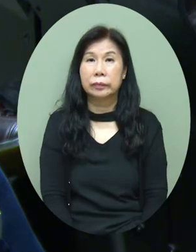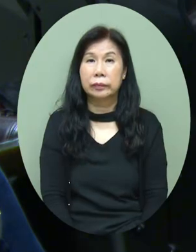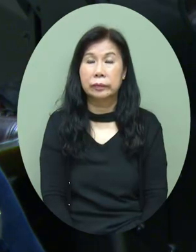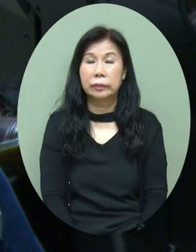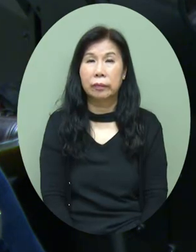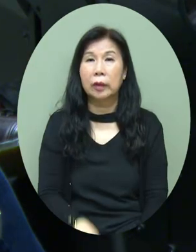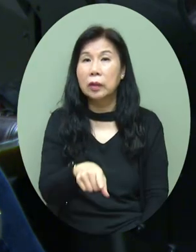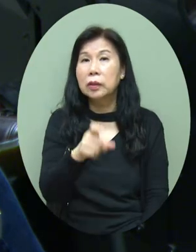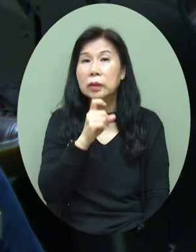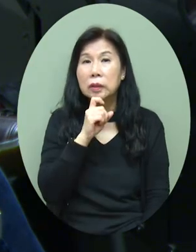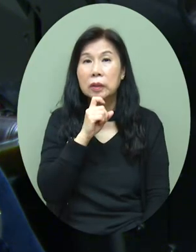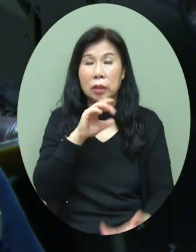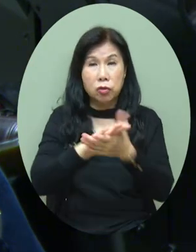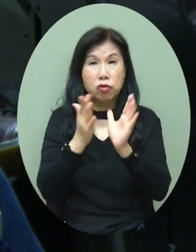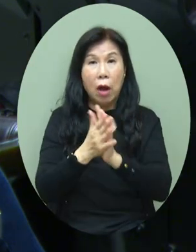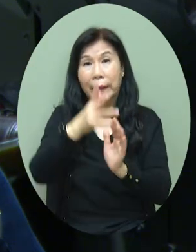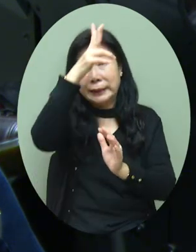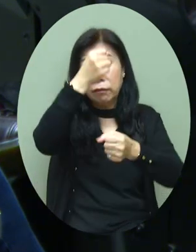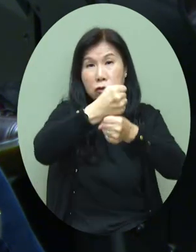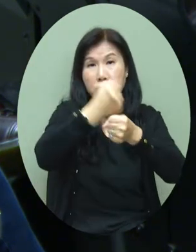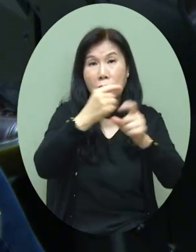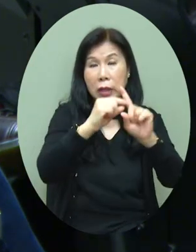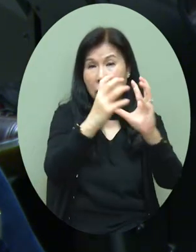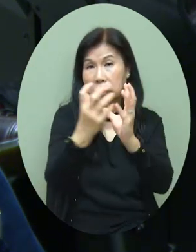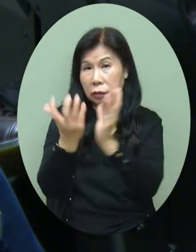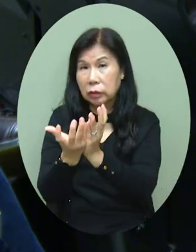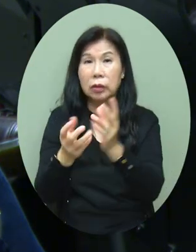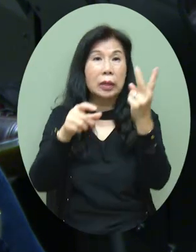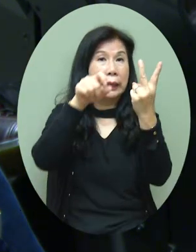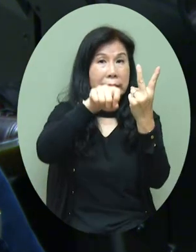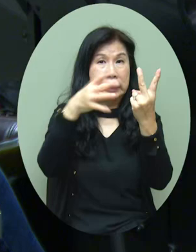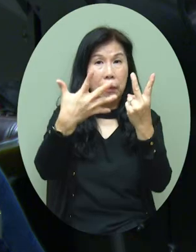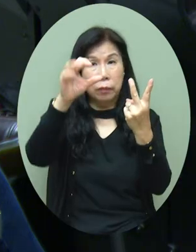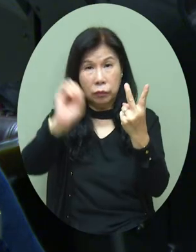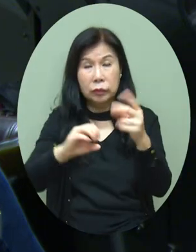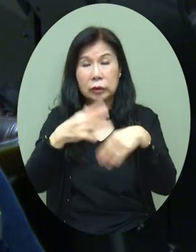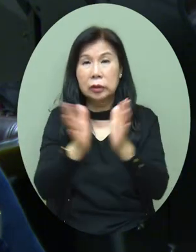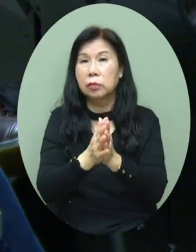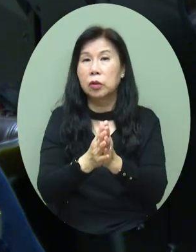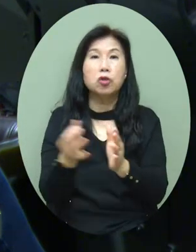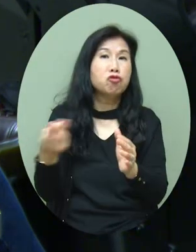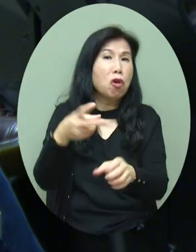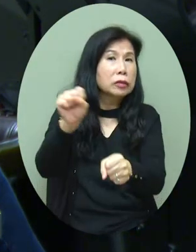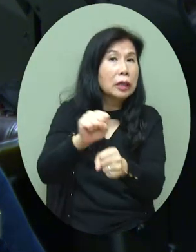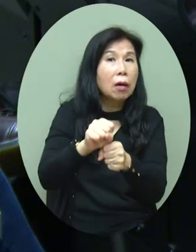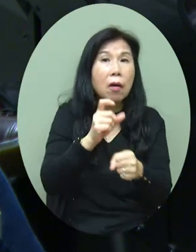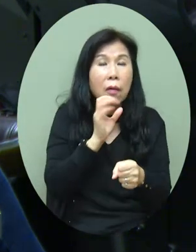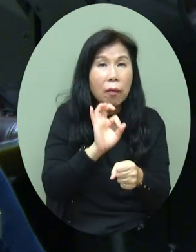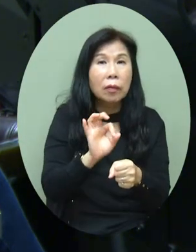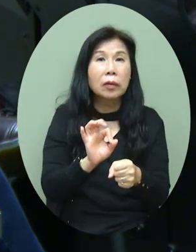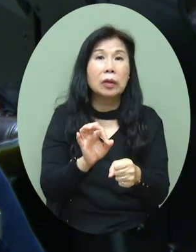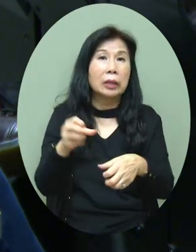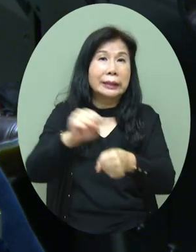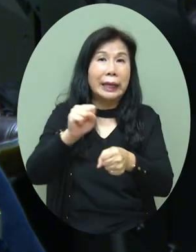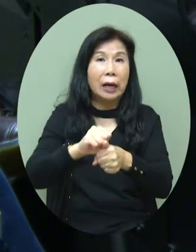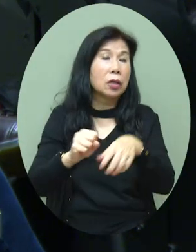個你會見公務員嘅團體啦，即係今日呢個2.5% 咧係咪你嘅底牌嚟嘅？即係會唔會可能個底線係唔可以